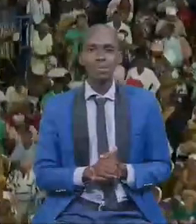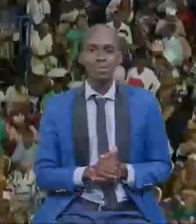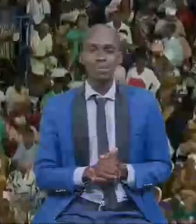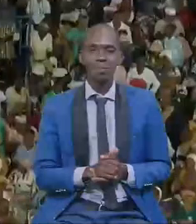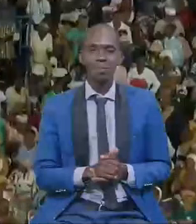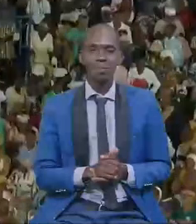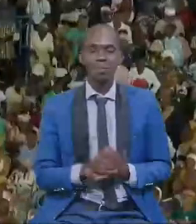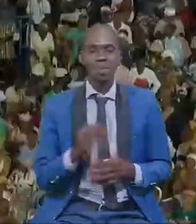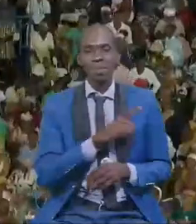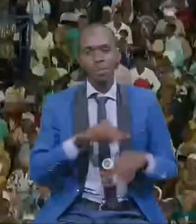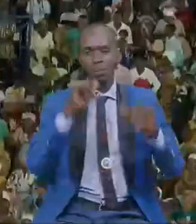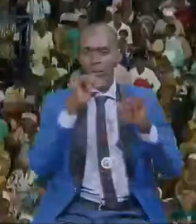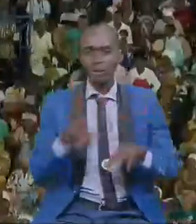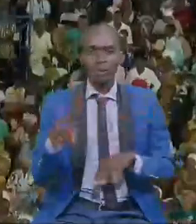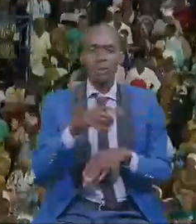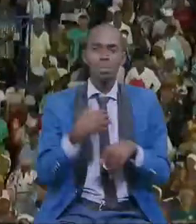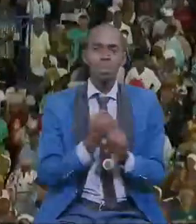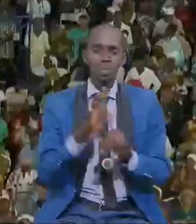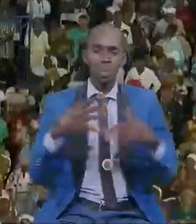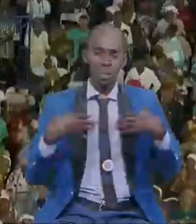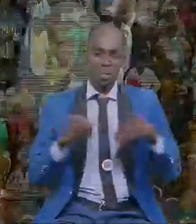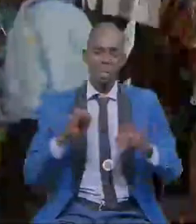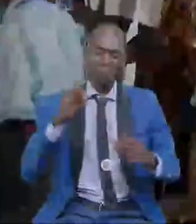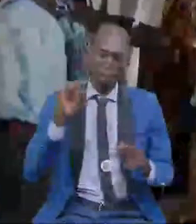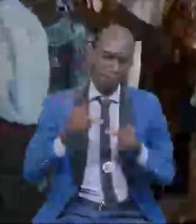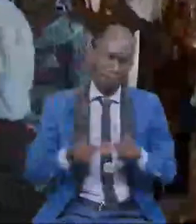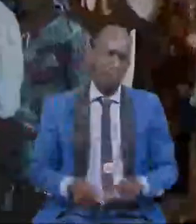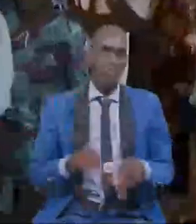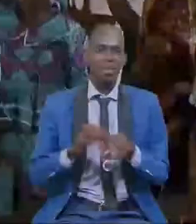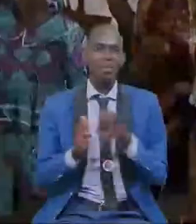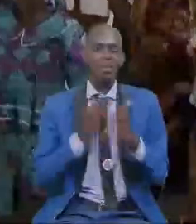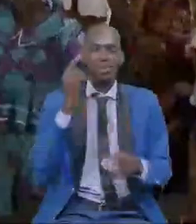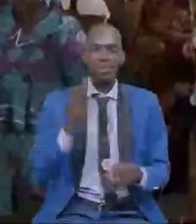Que Dieu vous bénisse et que votre guérison soit permanente au nom de Jésus.